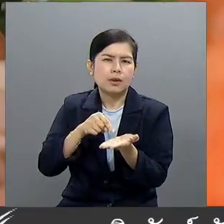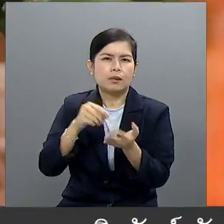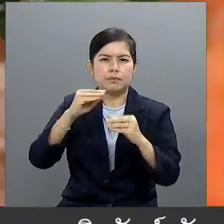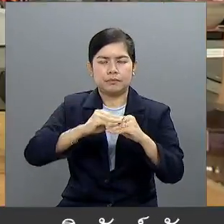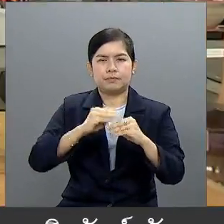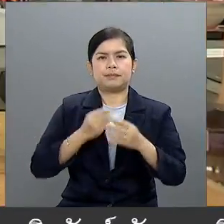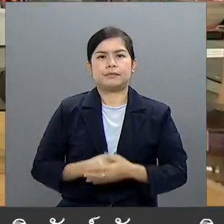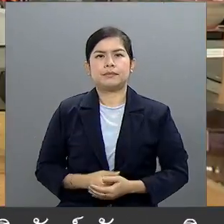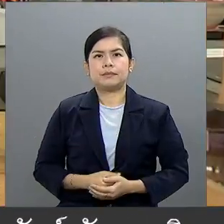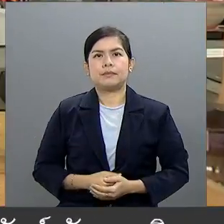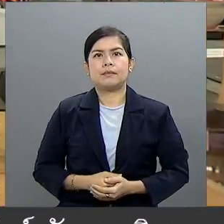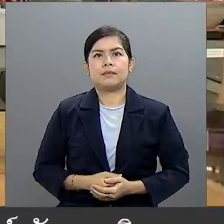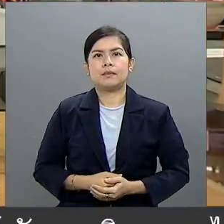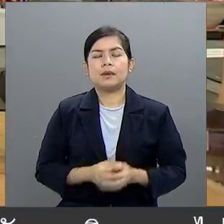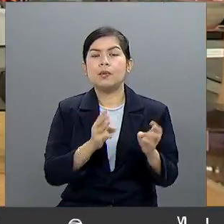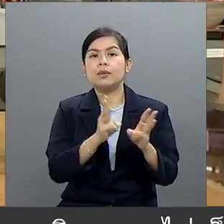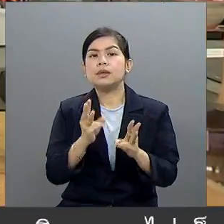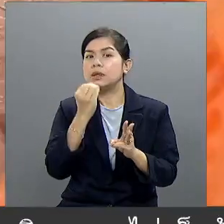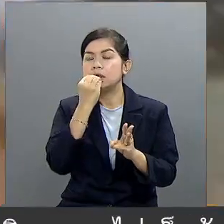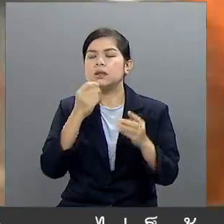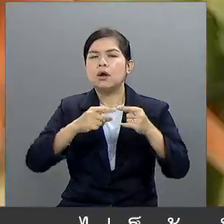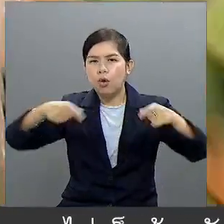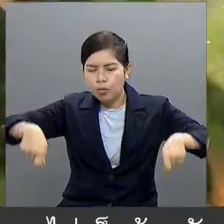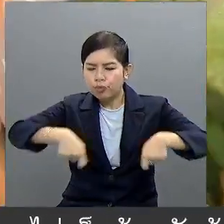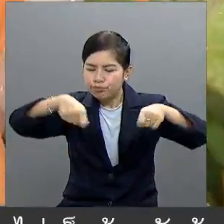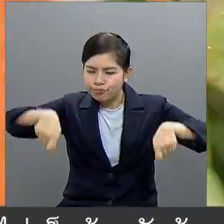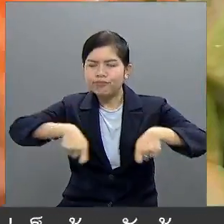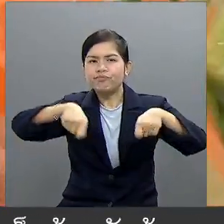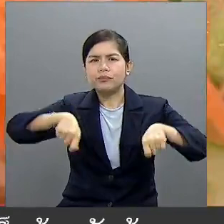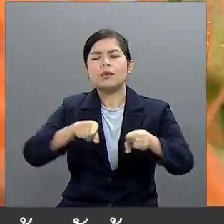ที่ทานนะคะก็คลุกเคล้าให้เข้ากันค่ะเหมือนสลัดค่ะ